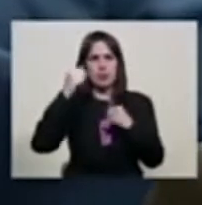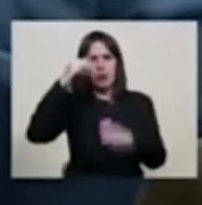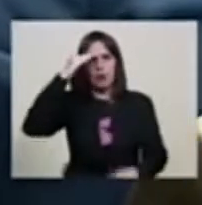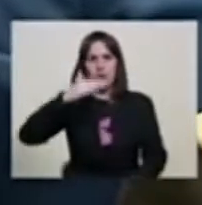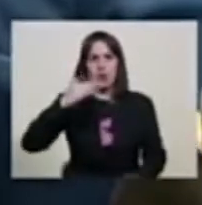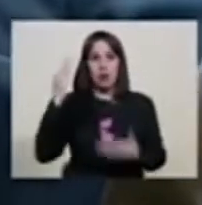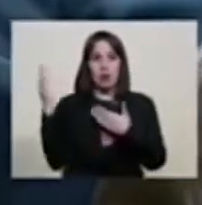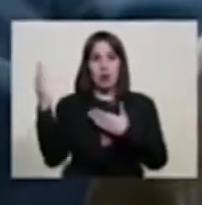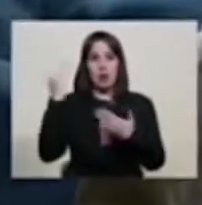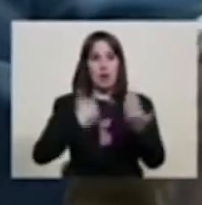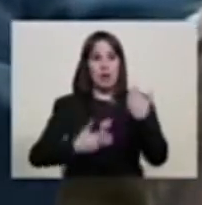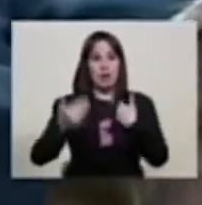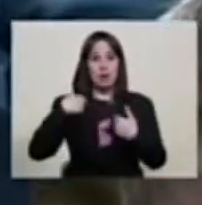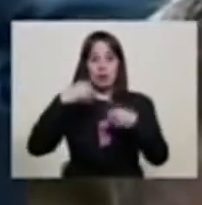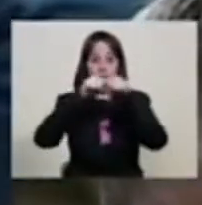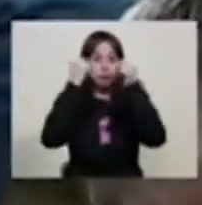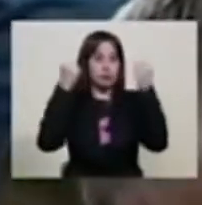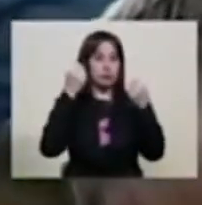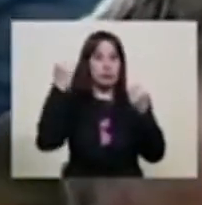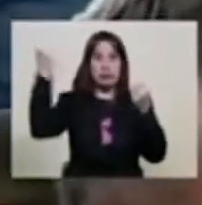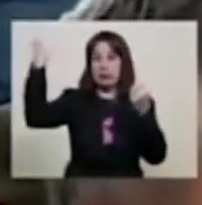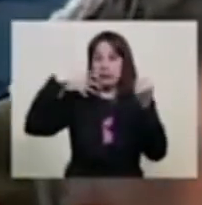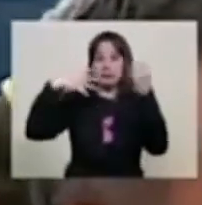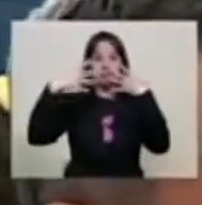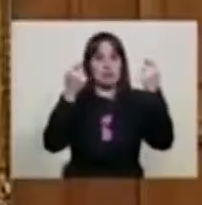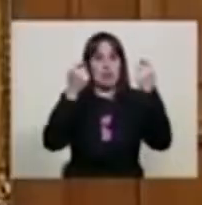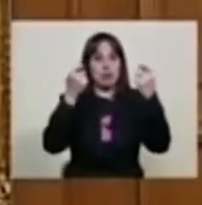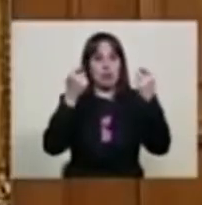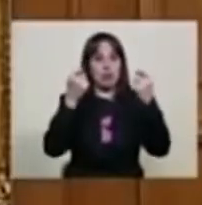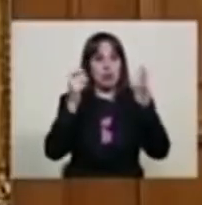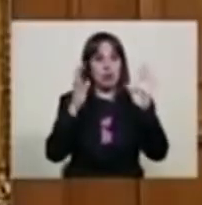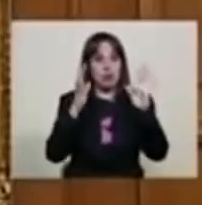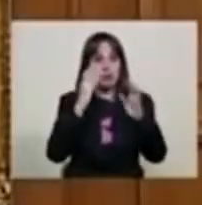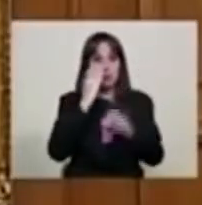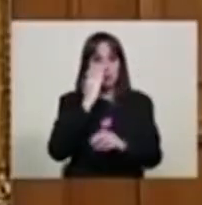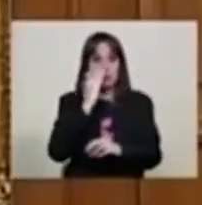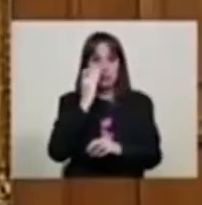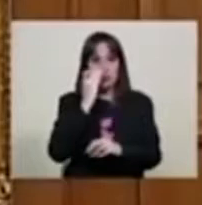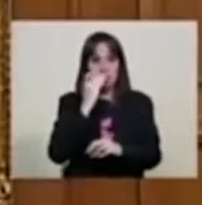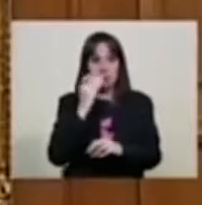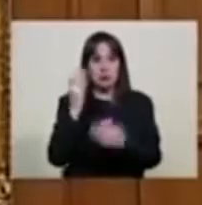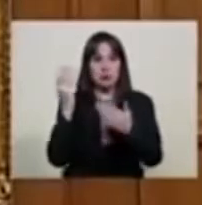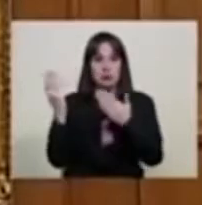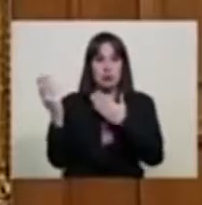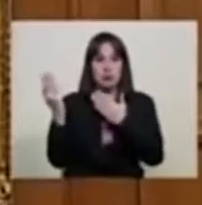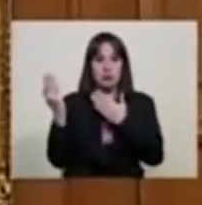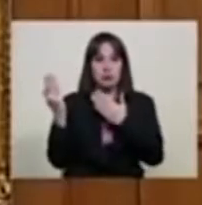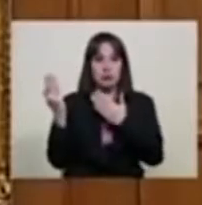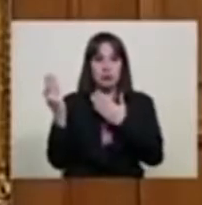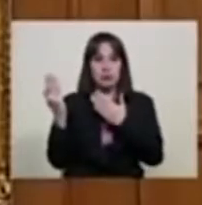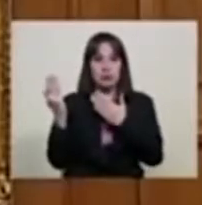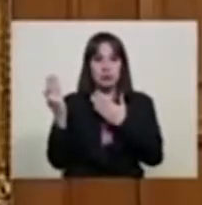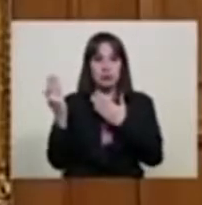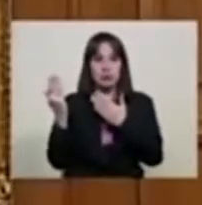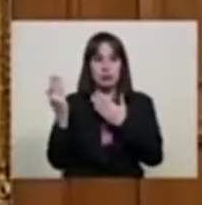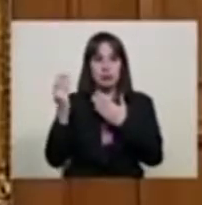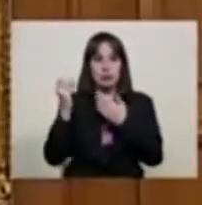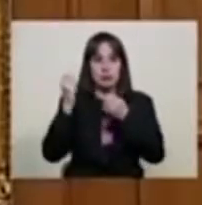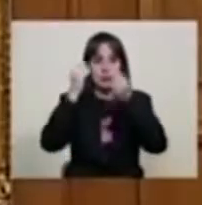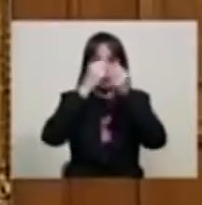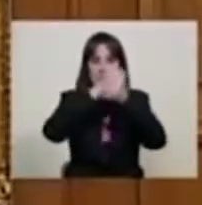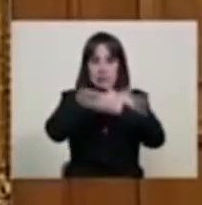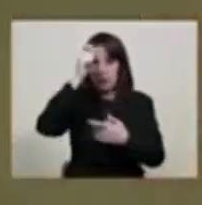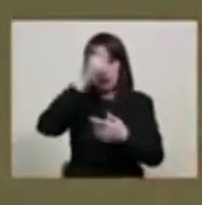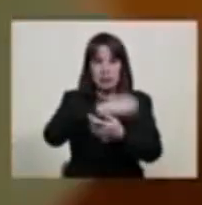commentaires prudents, mais particulièrement réceptif, à une invasion ou à un coup d'État. En outre, Trump devrait faire venir dans son gouvernement